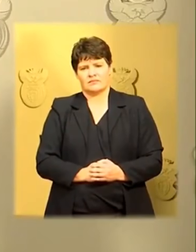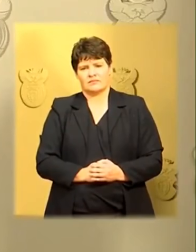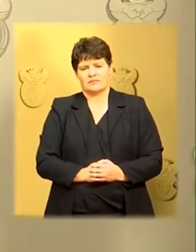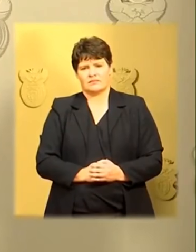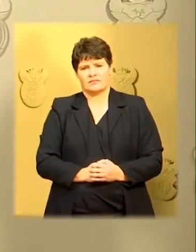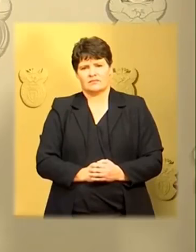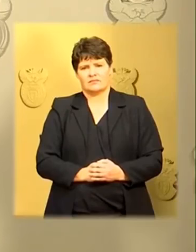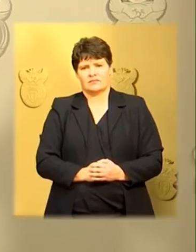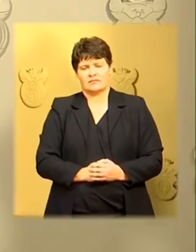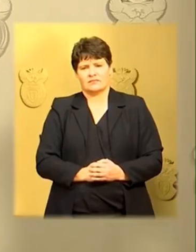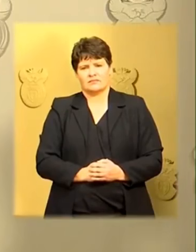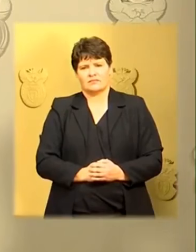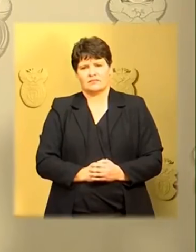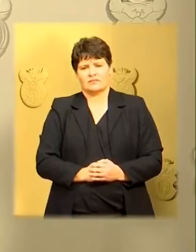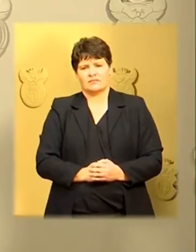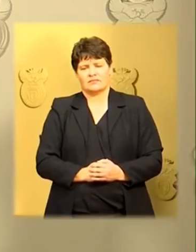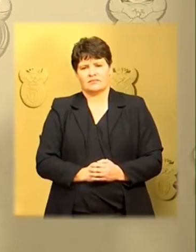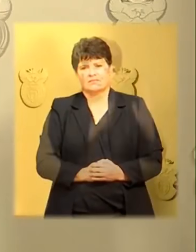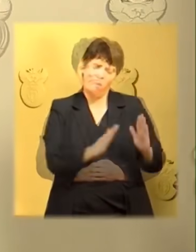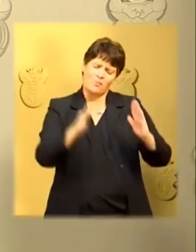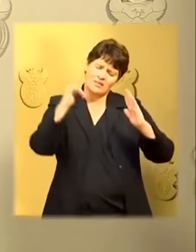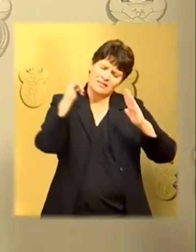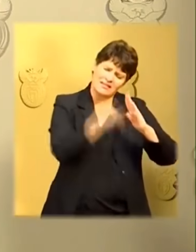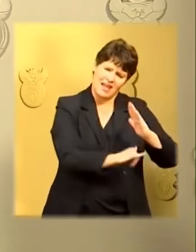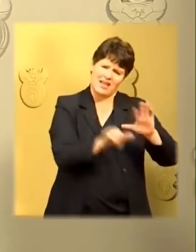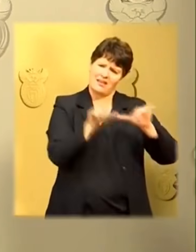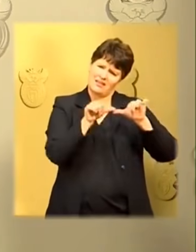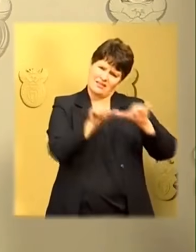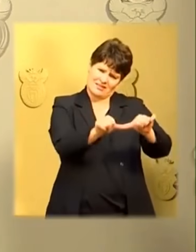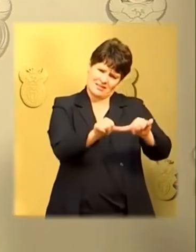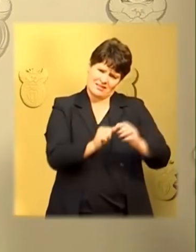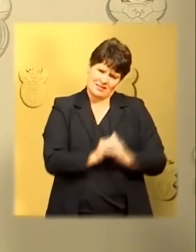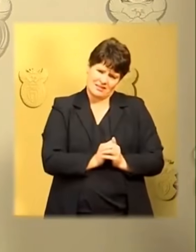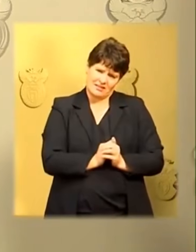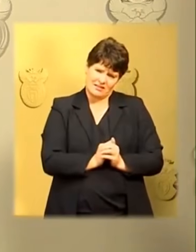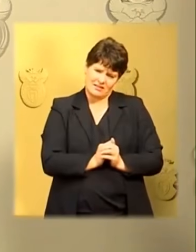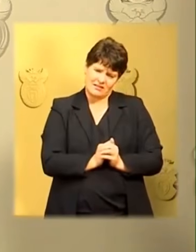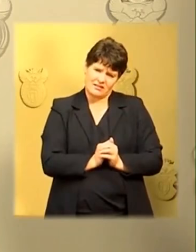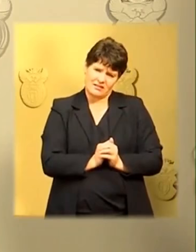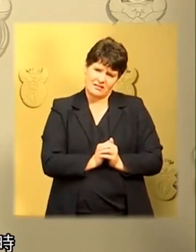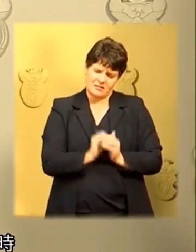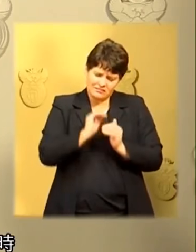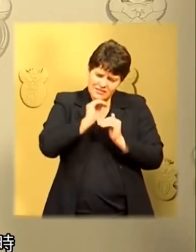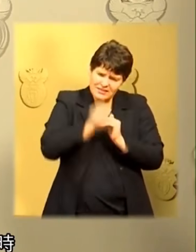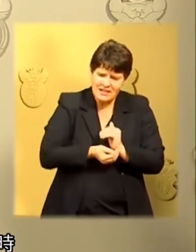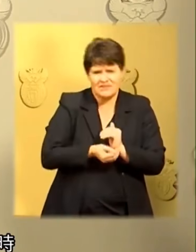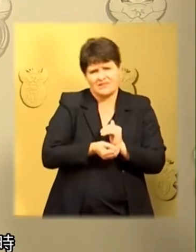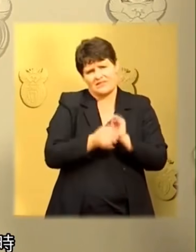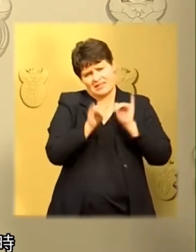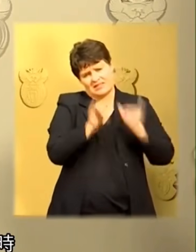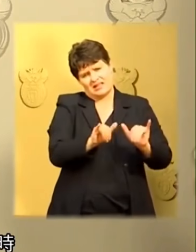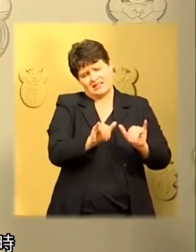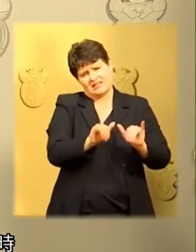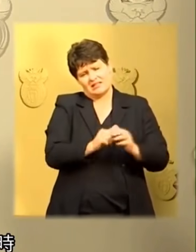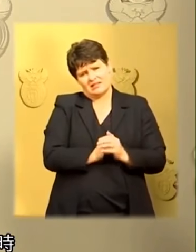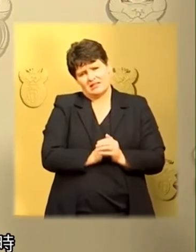福萨当地星期四全国电视演说，宣布下个月起逐步放宽封锁措施，但呼吁公众外出